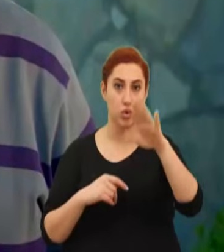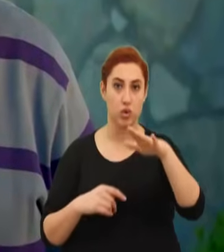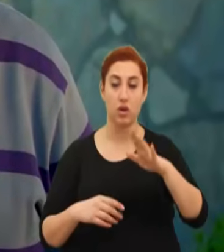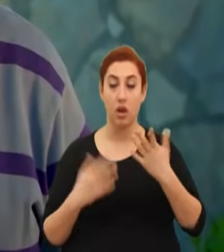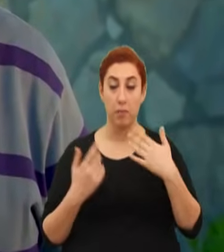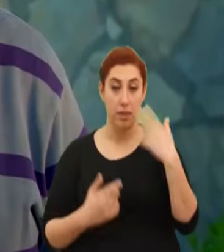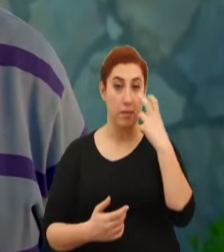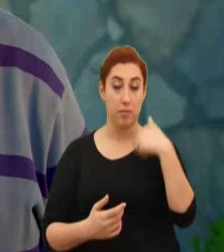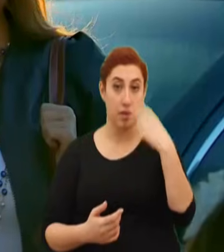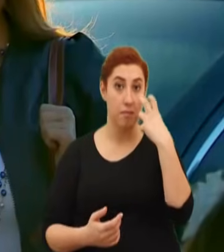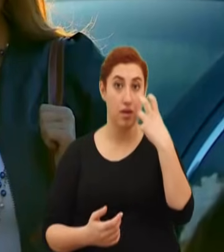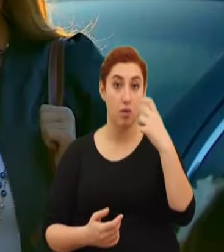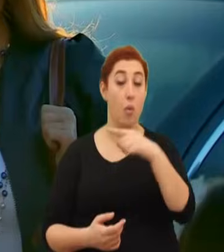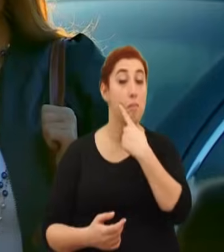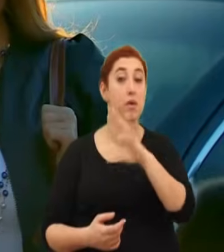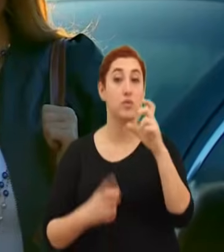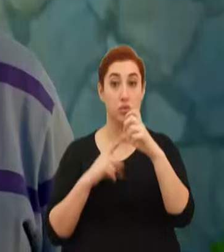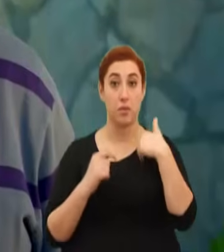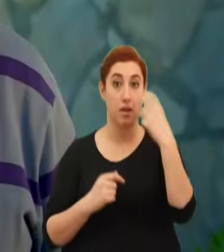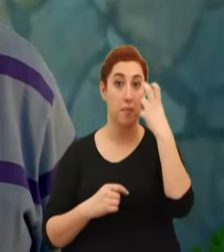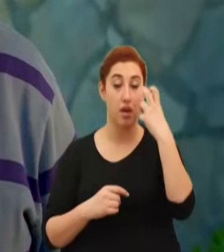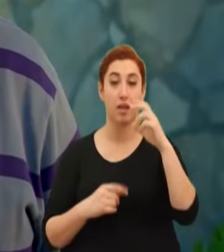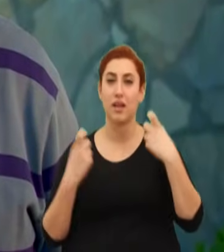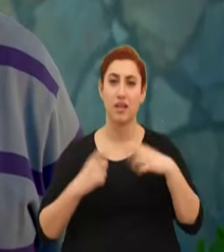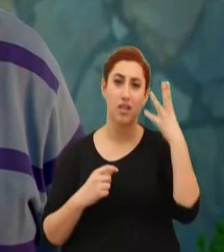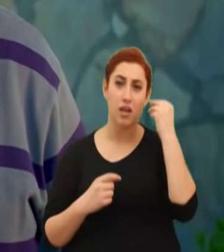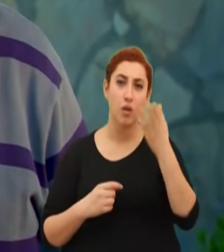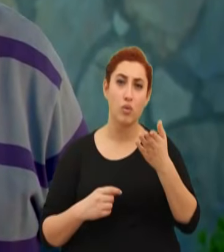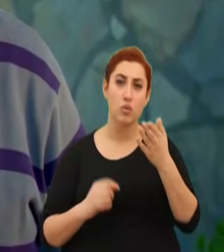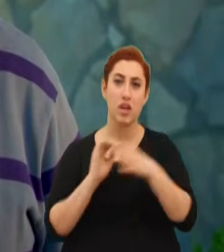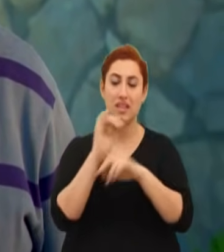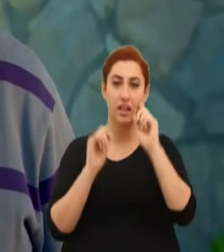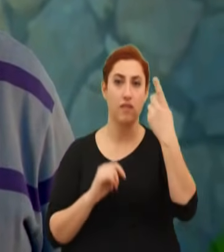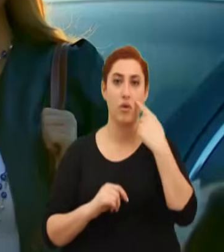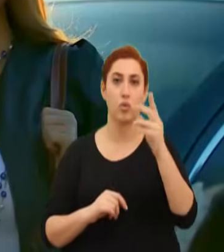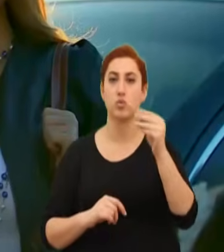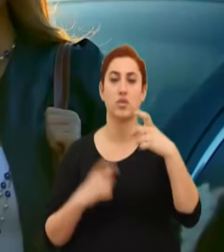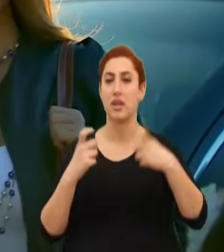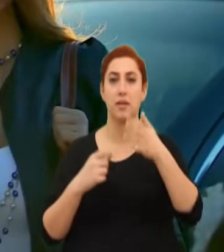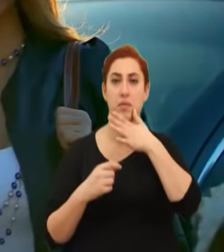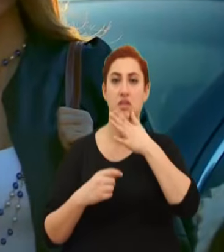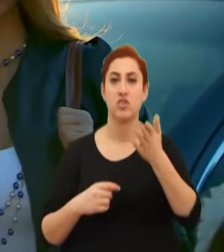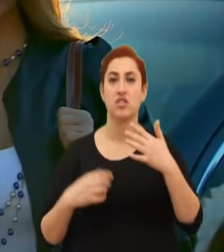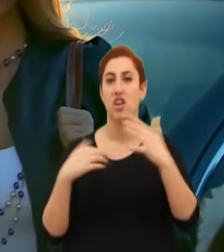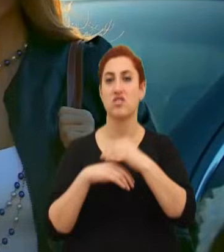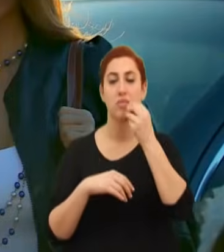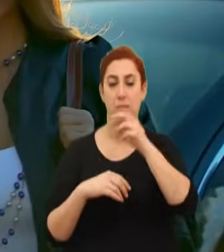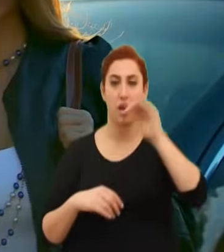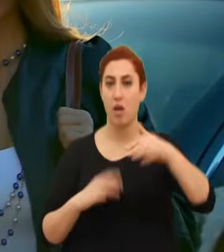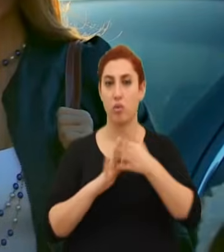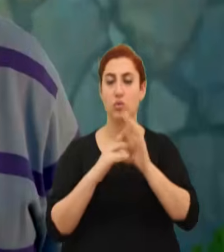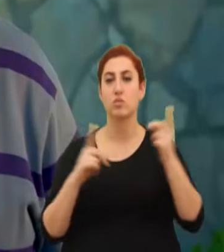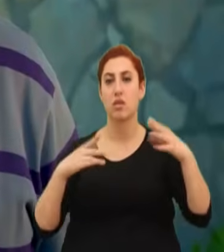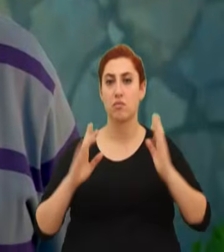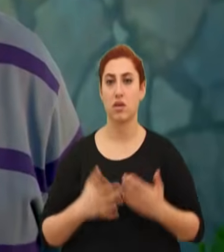Şükrü. Ha. Şükrü bana bak. Oraya bakma Şükrü, bana bak. Nereden tanıyacaksın ya? Hayatında ilk defa görüyorsun çocuğu, nereden tanıyacaksın? Akşam yemeğine geldiler, o